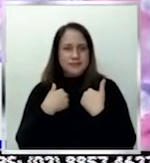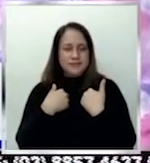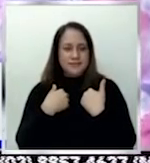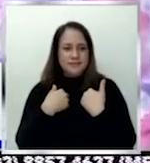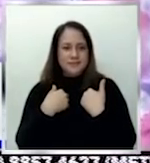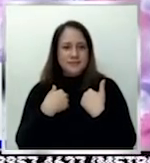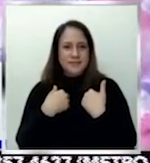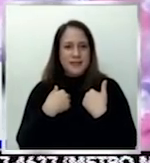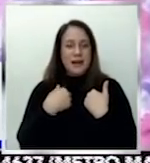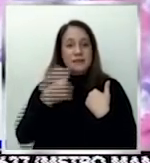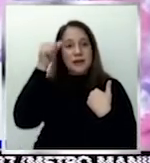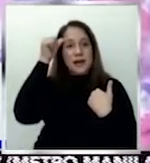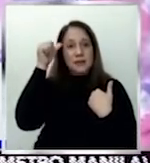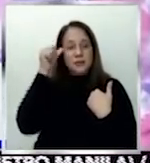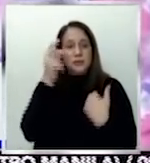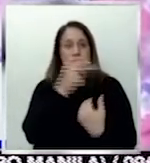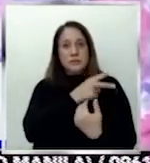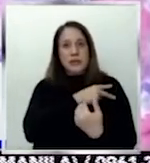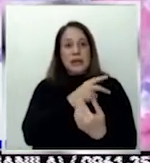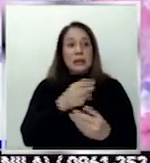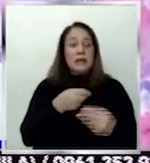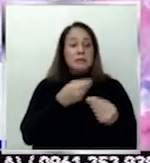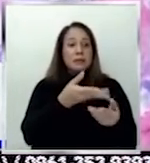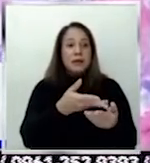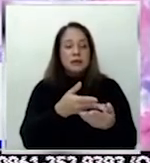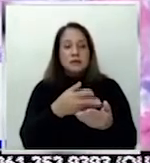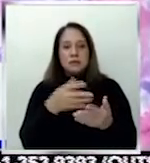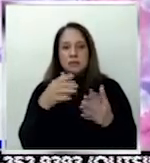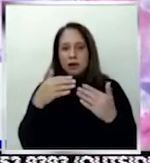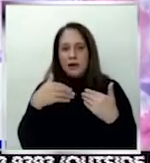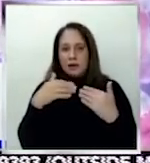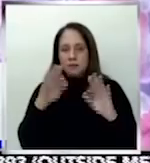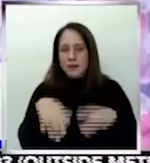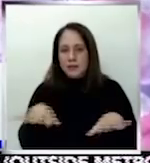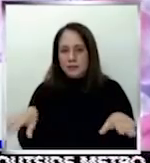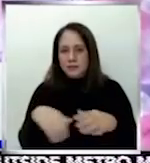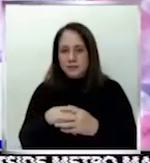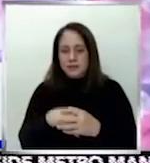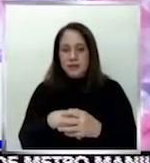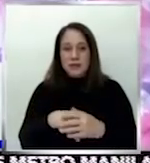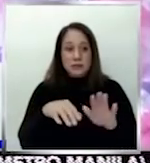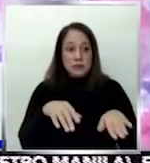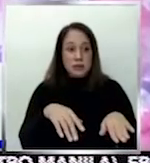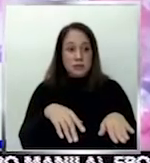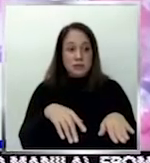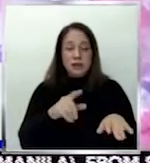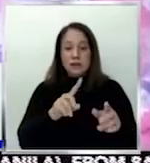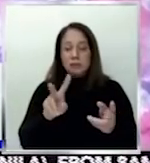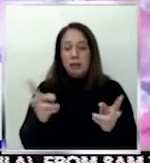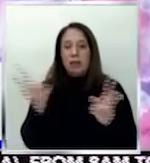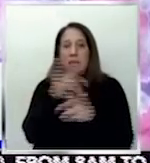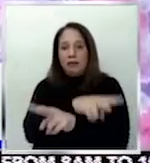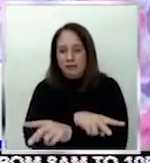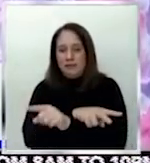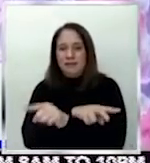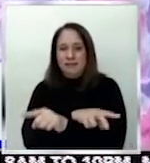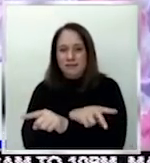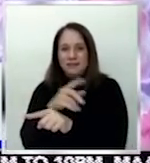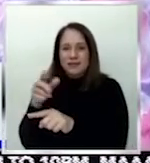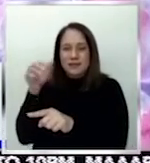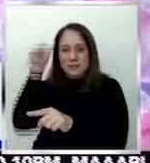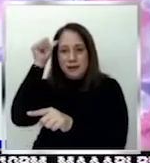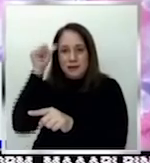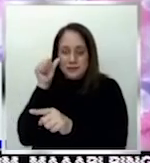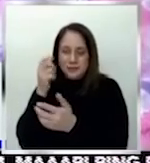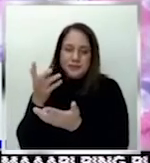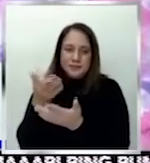adult doses na naibibigay sa bata at meron din na mga child doses na naibibigay sa matanda, no?